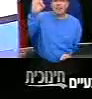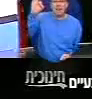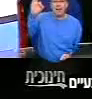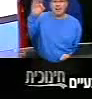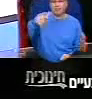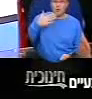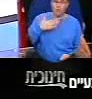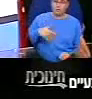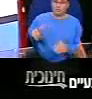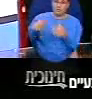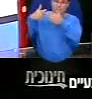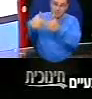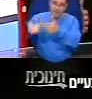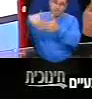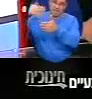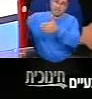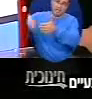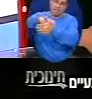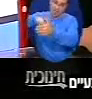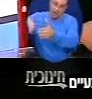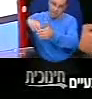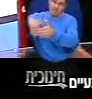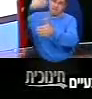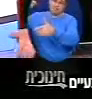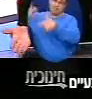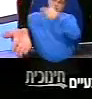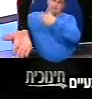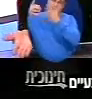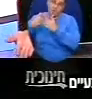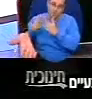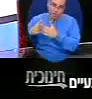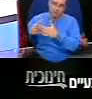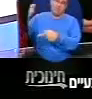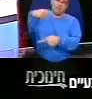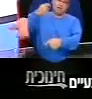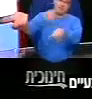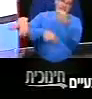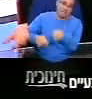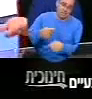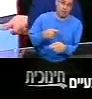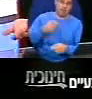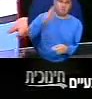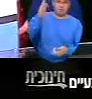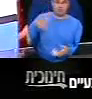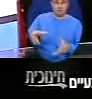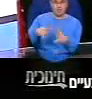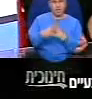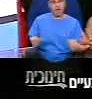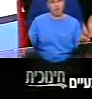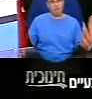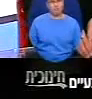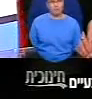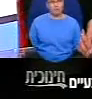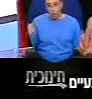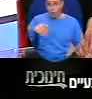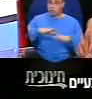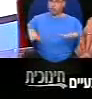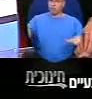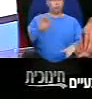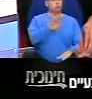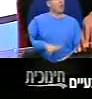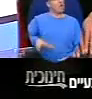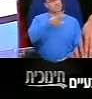כמרינה, ולעד זה יהיה טיילת, ולעד זה יהיה מרכז מגורים, ועוד ומרכז שטח מסחרי, פרטי, שפשוט ייעלם לנו. עוד שטח שהוא שלנו, של